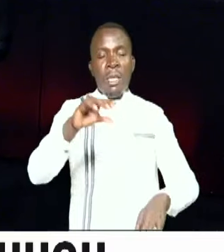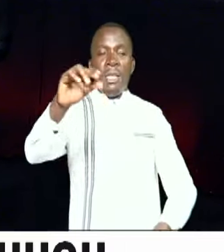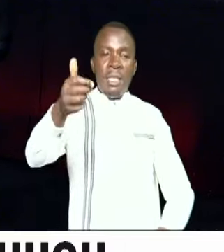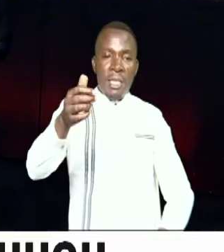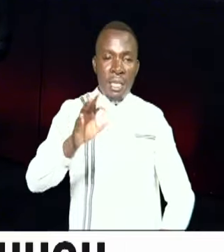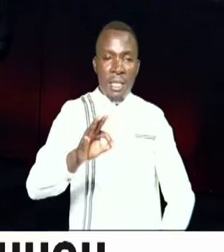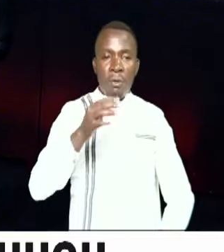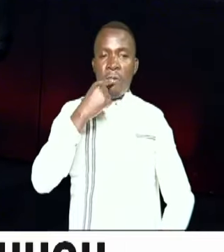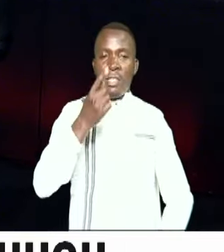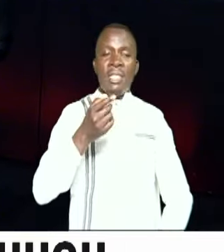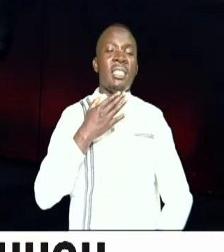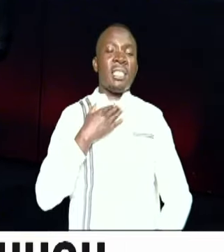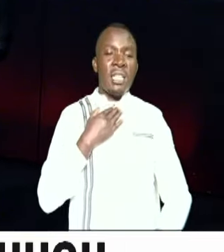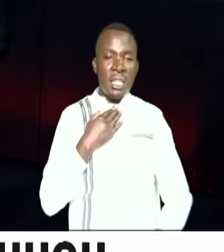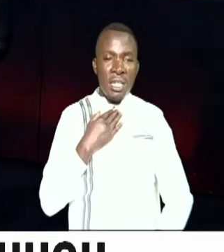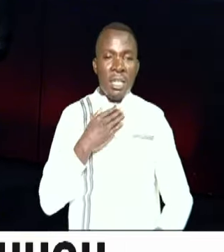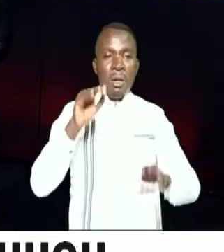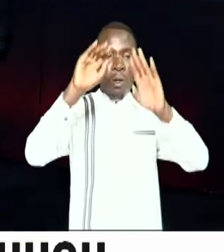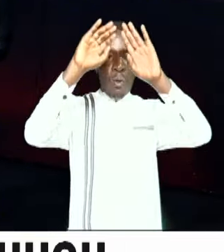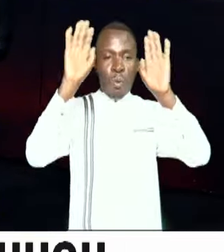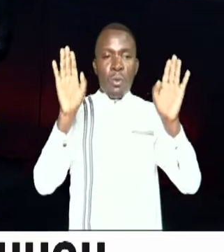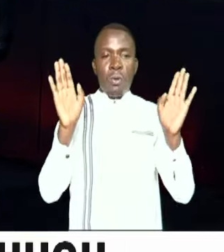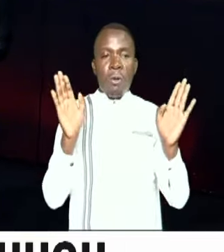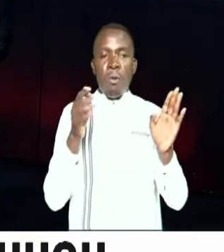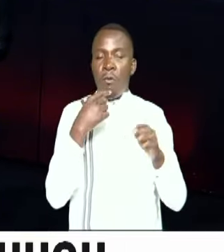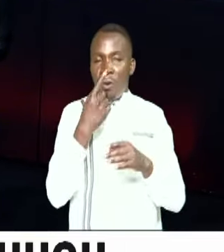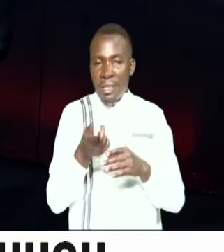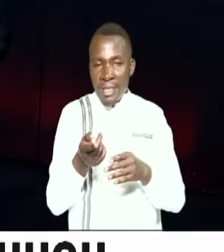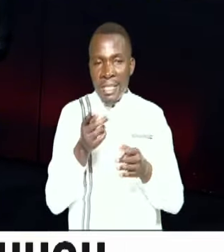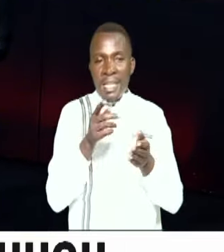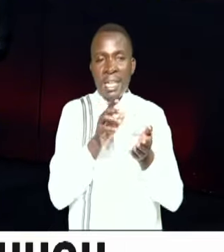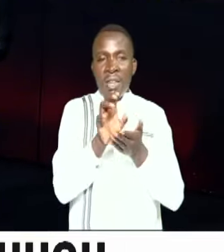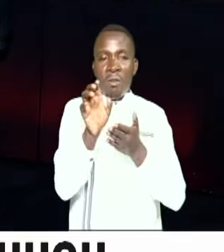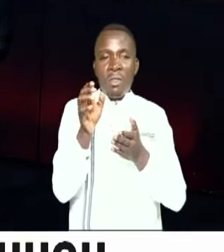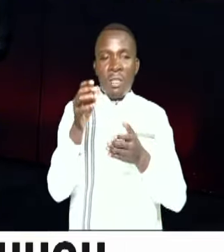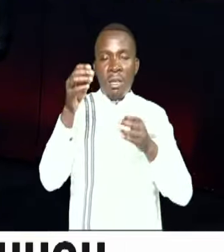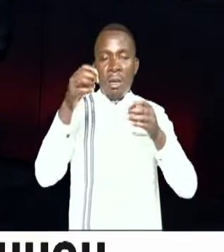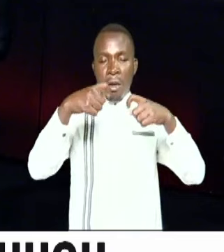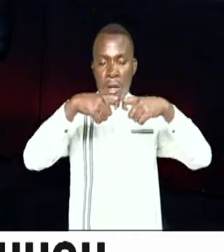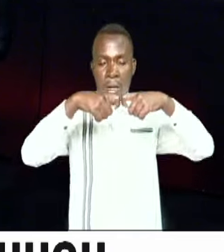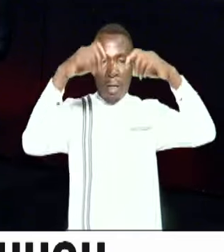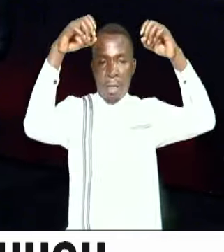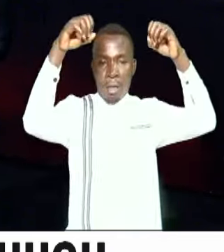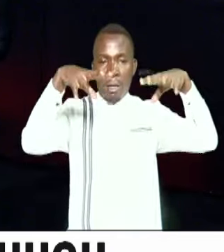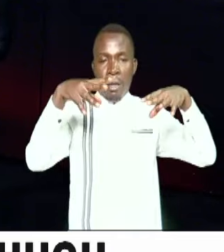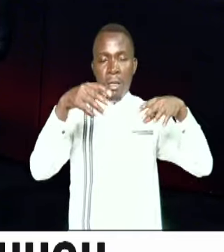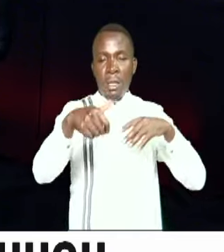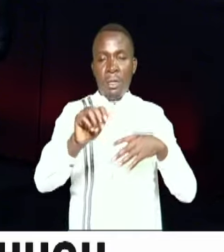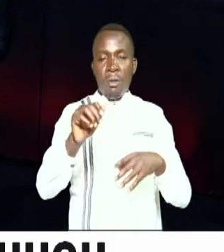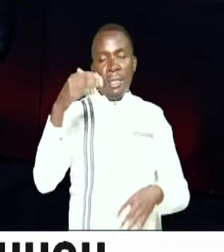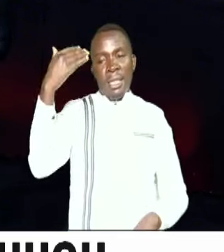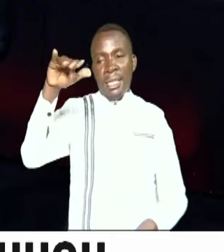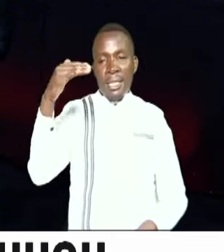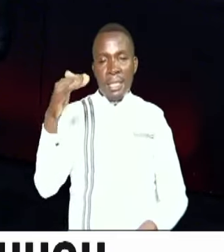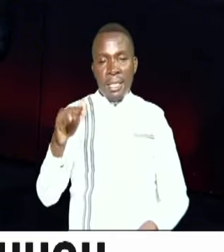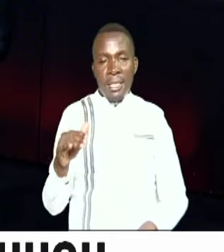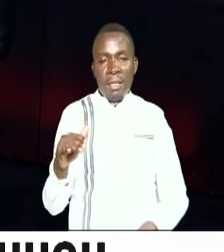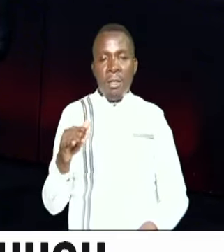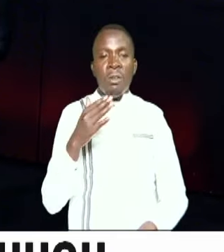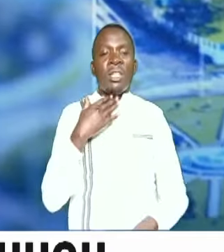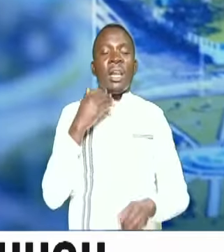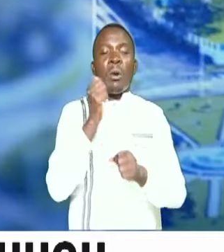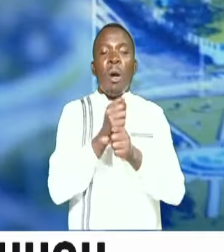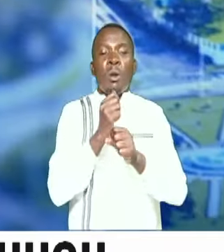ngo dusobanukirwe uvuze ko igiciro cy'umuriro cyase cy'amashanyarazi nacyo kiri hejuru yego ukaba wifuza